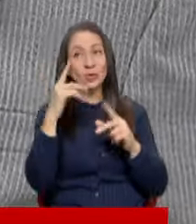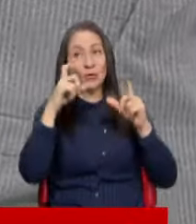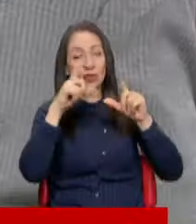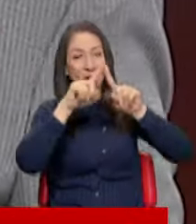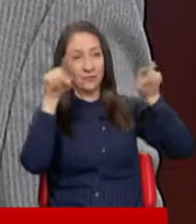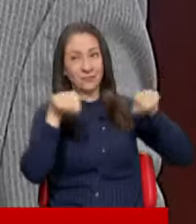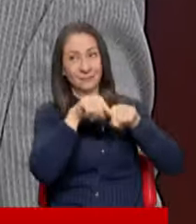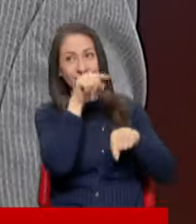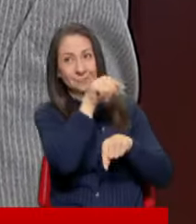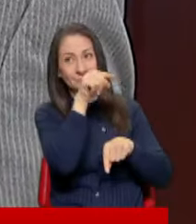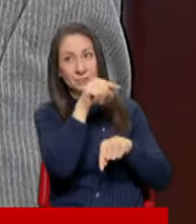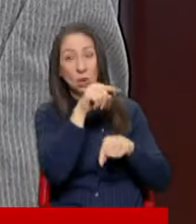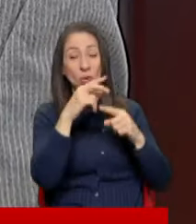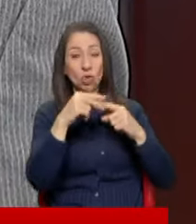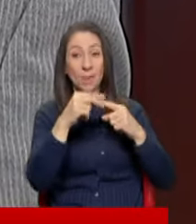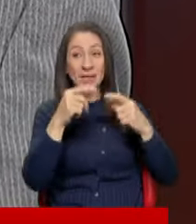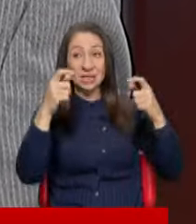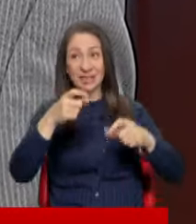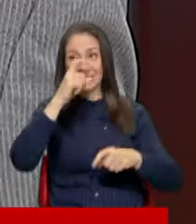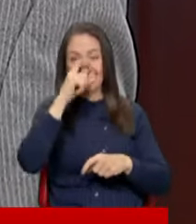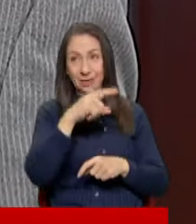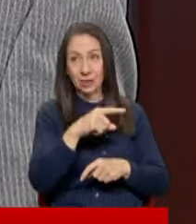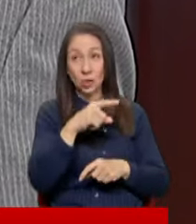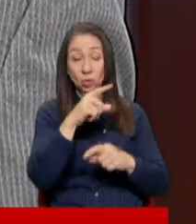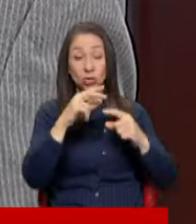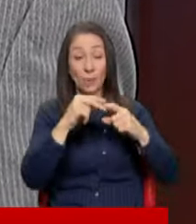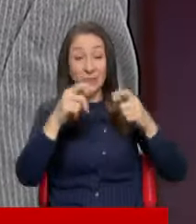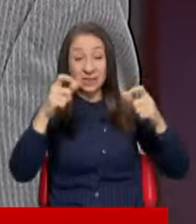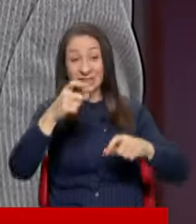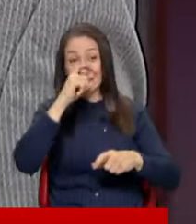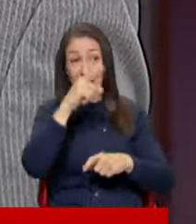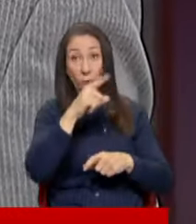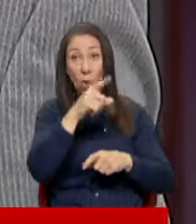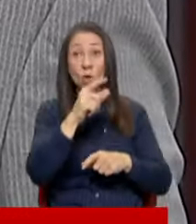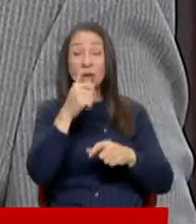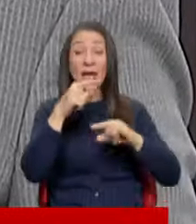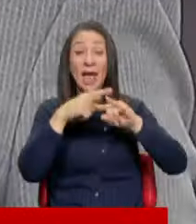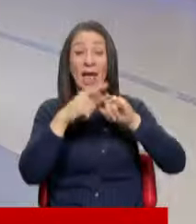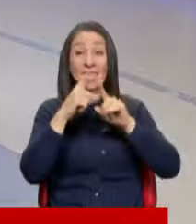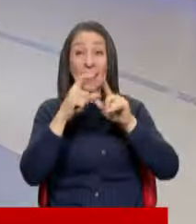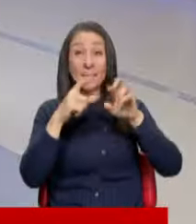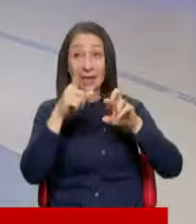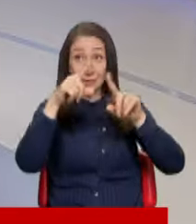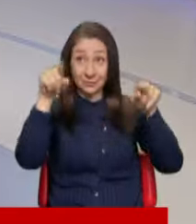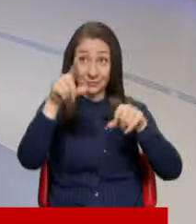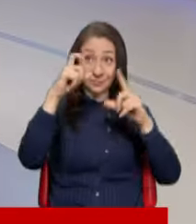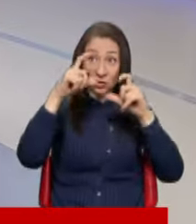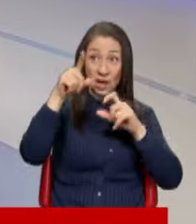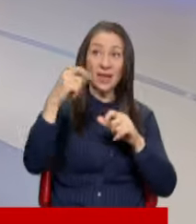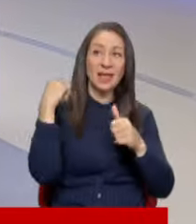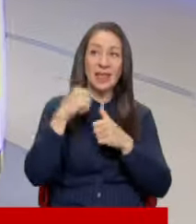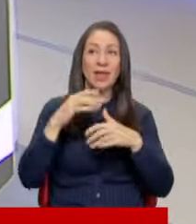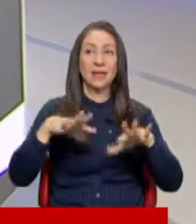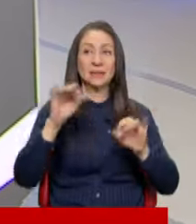fotoğraftaki orası Dolmabahçe Sarayı dı Evet o Dolmabahçe Sarayında o gün HDP ile şu görüntü yeniden